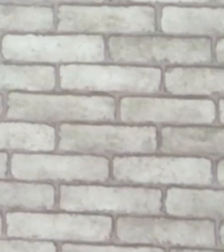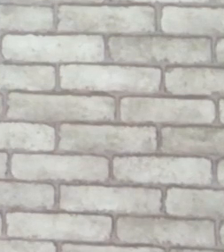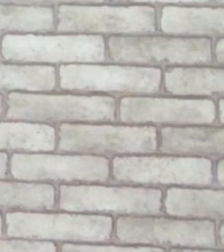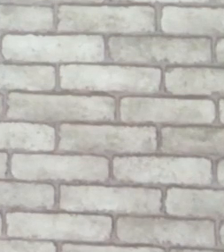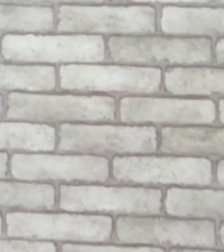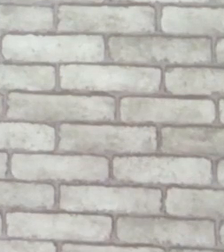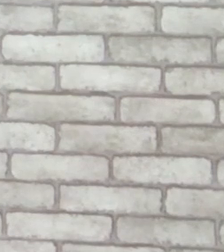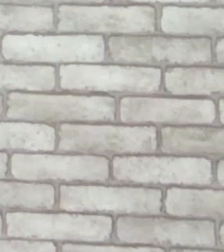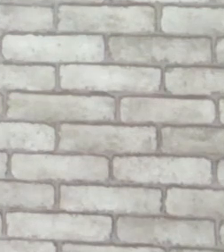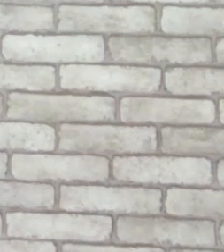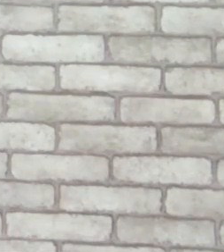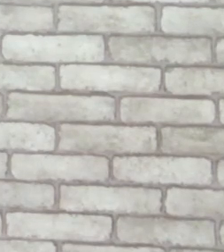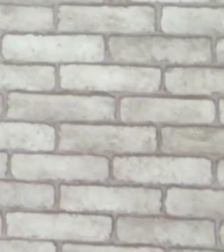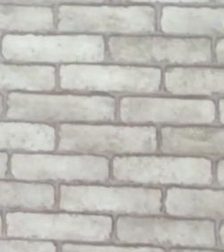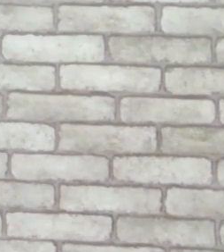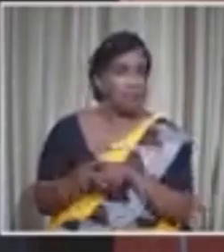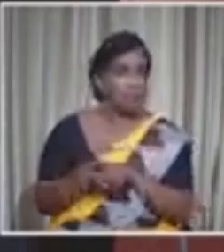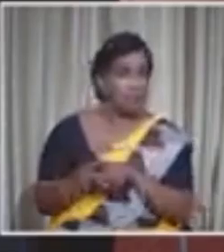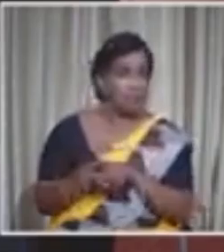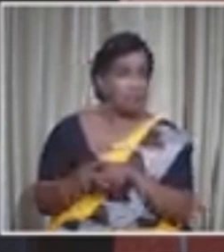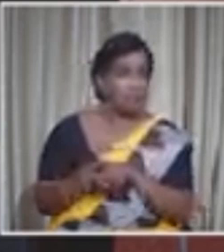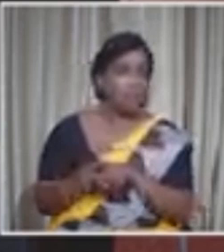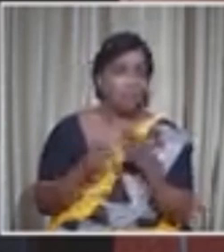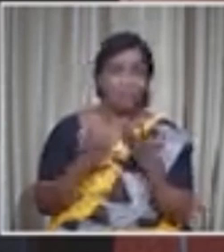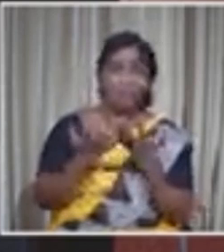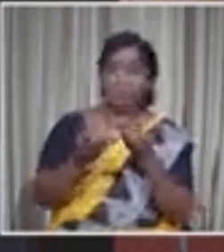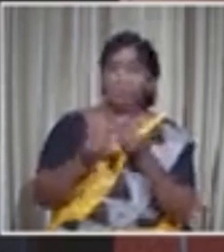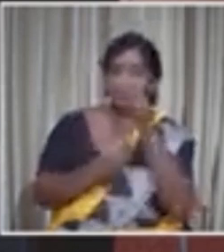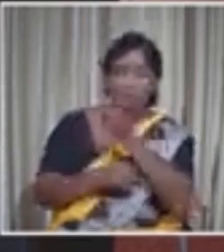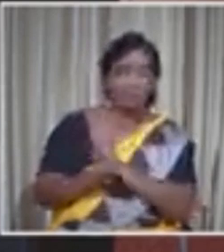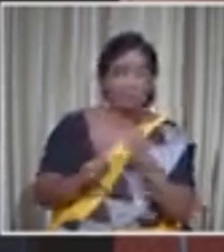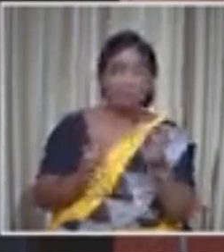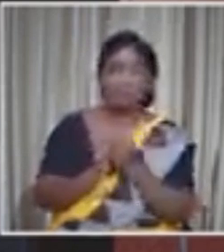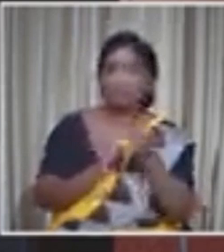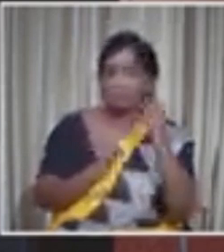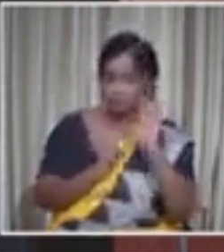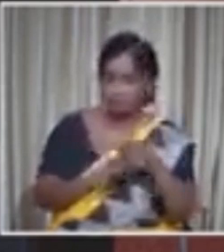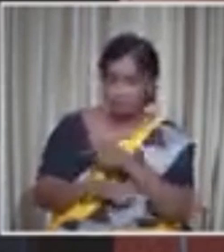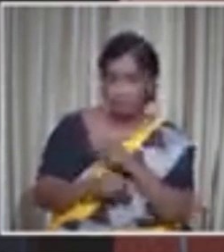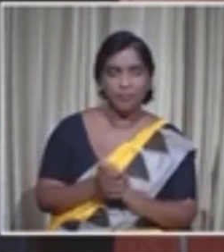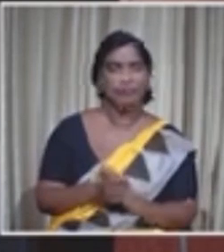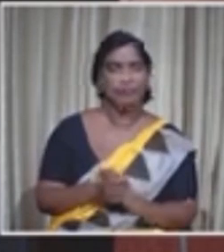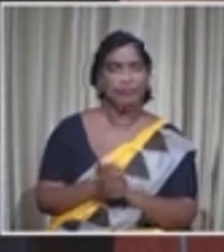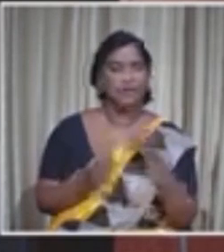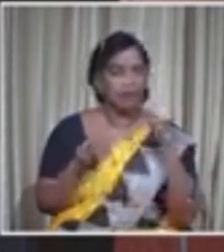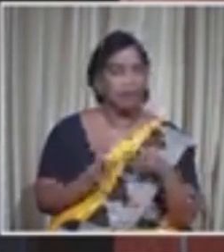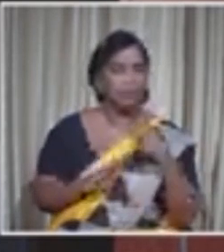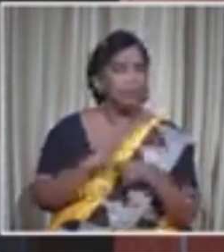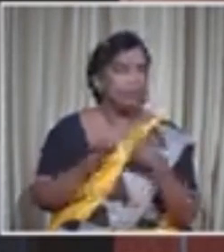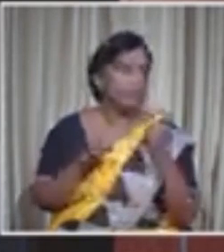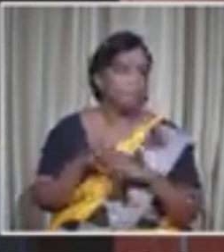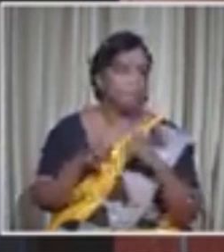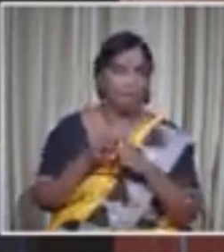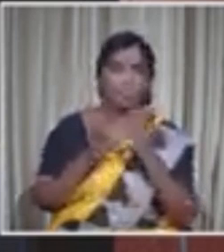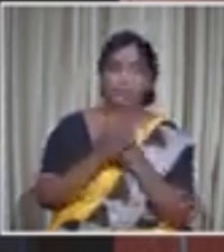நினைக்கிறீங்களா? ஆனா அது இல்ல பிரச்சனை அப்படிங்கிற ஒரு விஷயத்தை சொன்னாரு. இன்றும் கூட நீங்கள் இந்த நாட்டினுடைய பிரச்சனையை தீர வேண்டும் நினைக்கிறீர்களே தவிர,